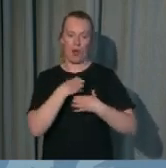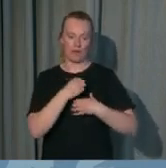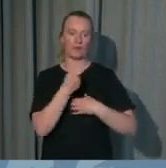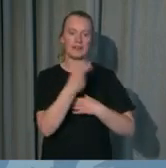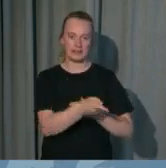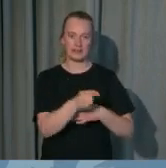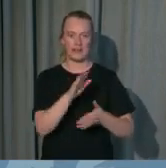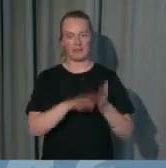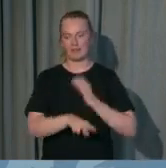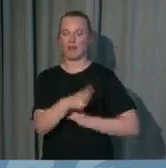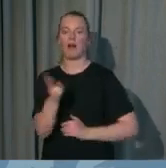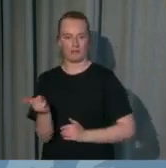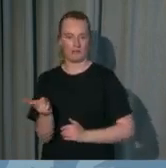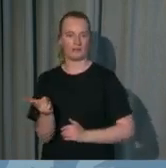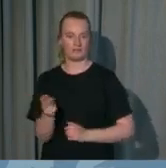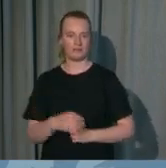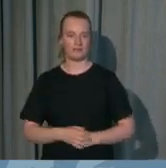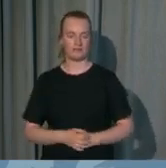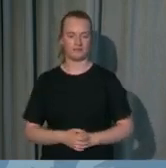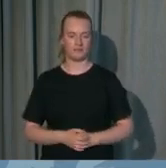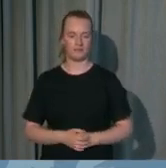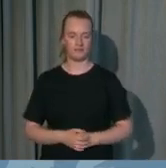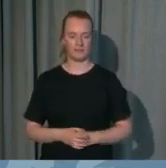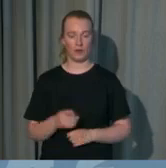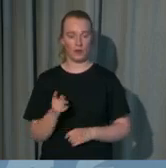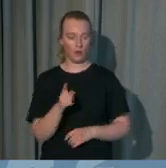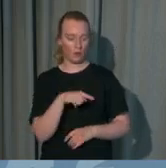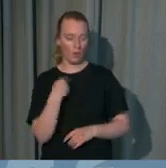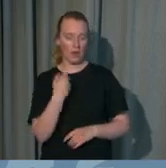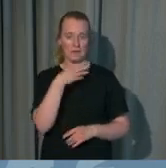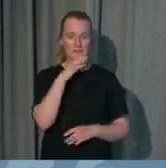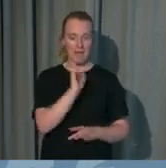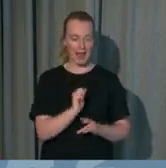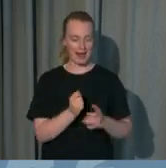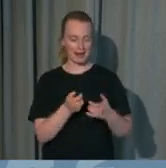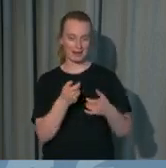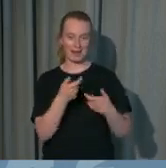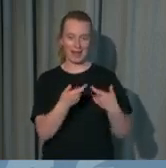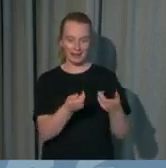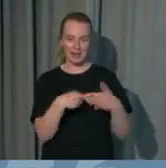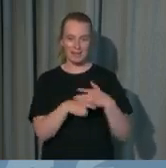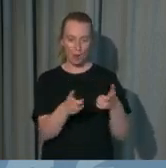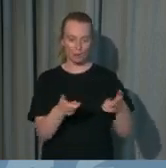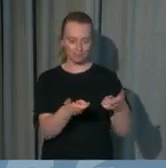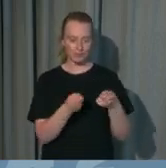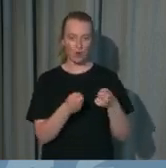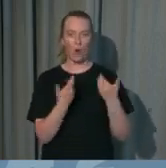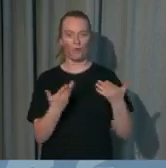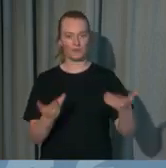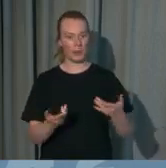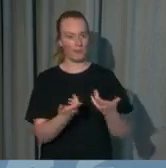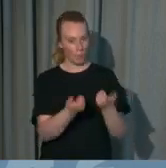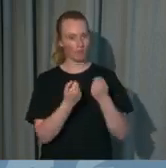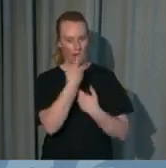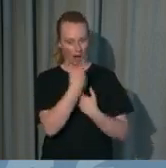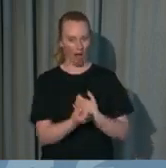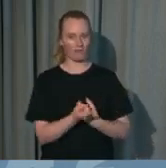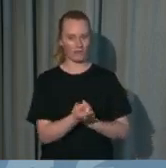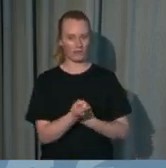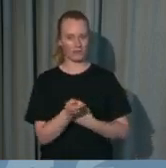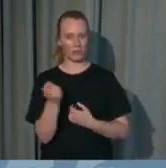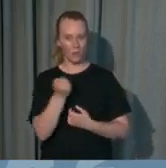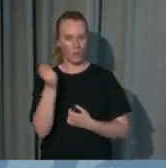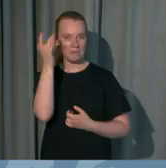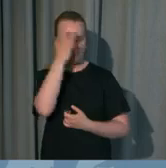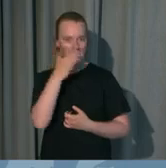Våre innbokser fylles ofte opp med hat. Noen mener at skeives liv mindre